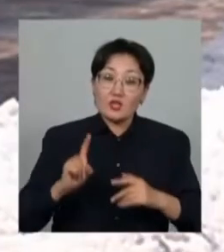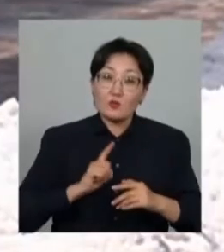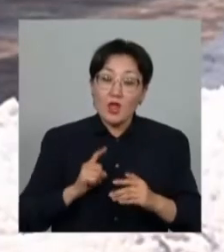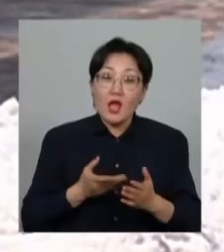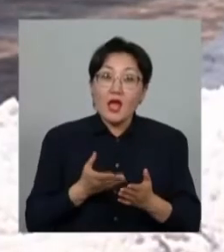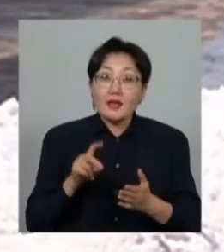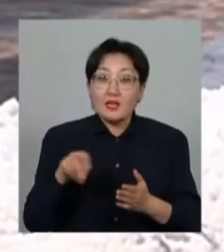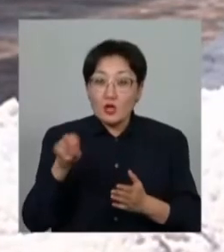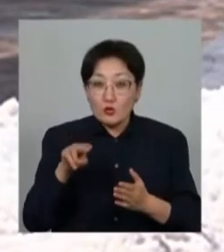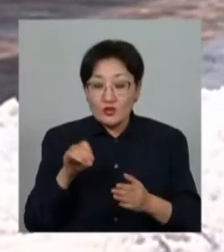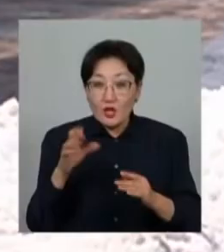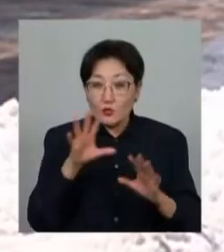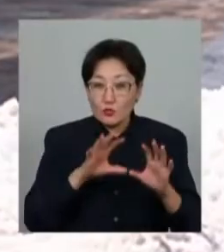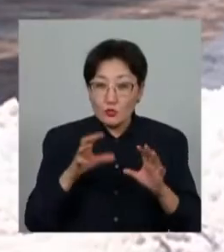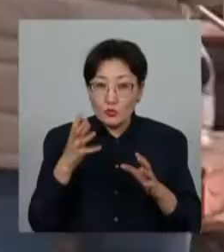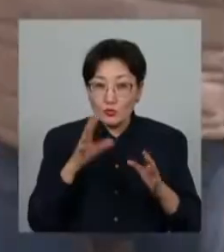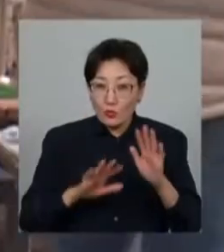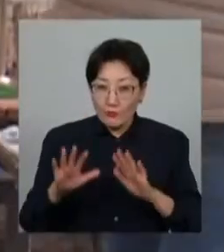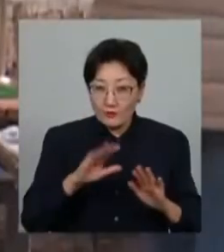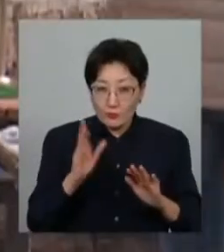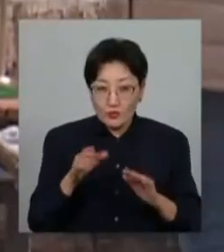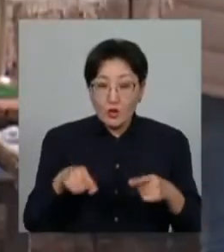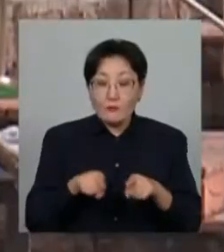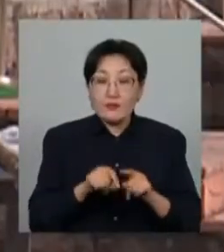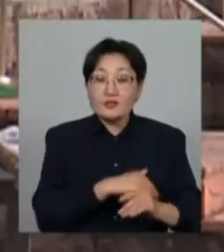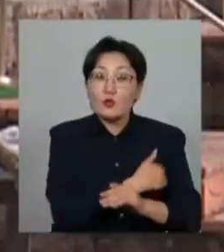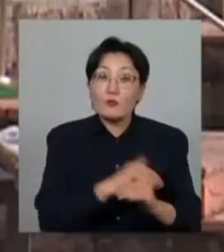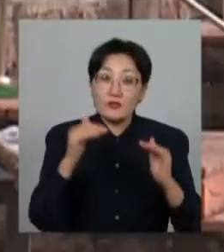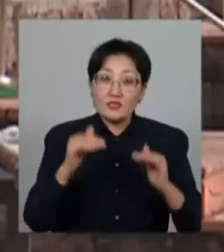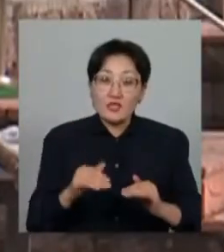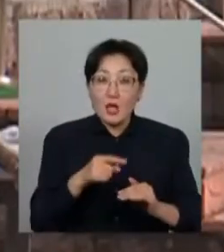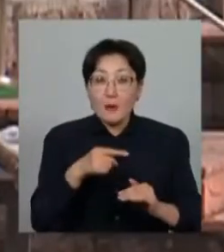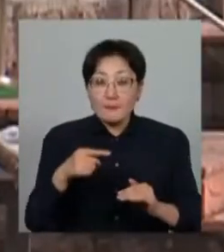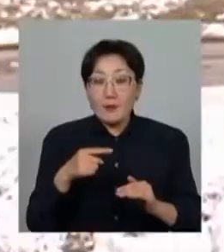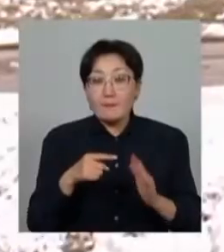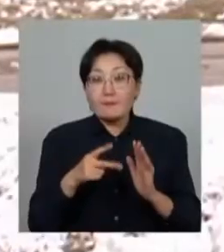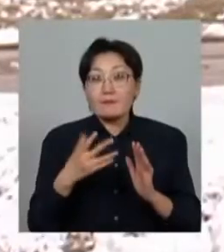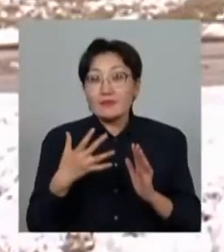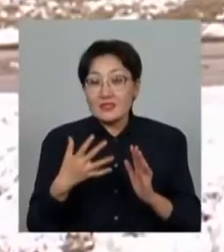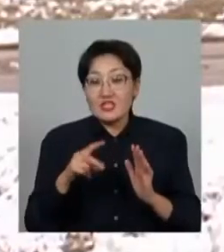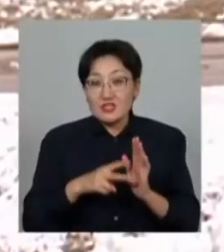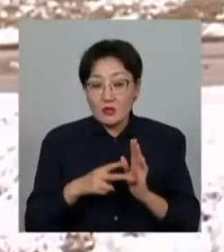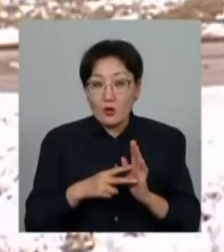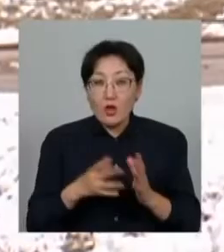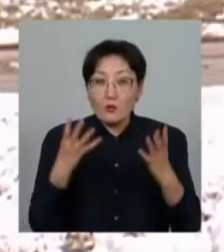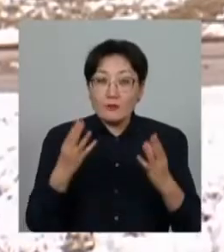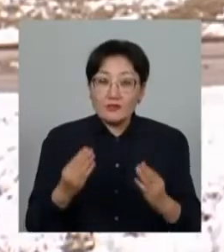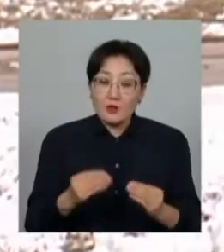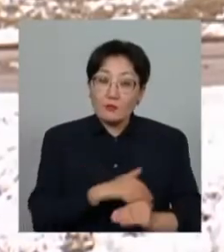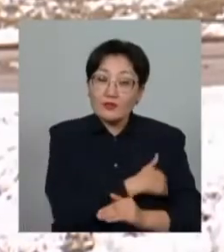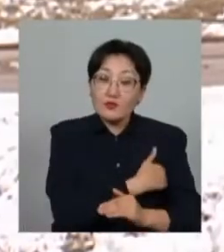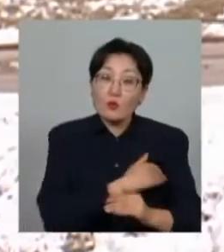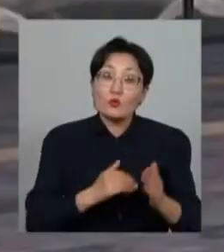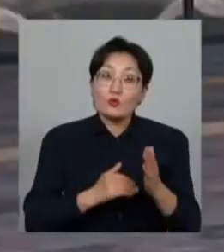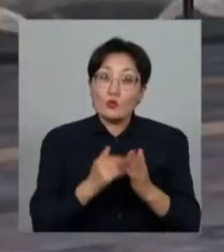и туман. По данным Казгидромета, ночью температура воздуха опустится до 5-7 градусов мороза, а днем столбик термометра